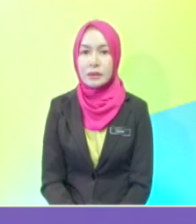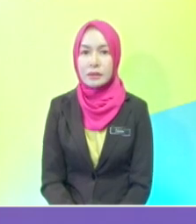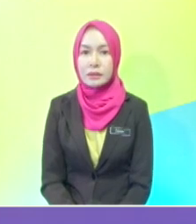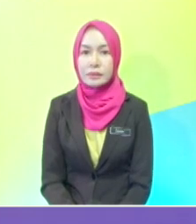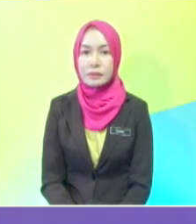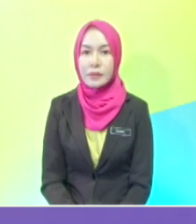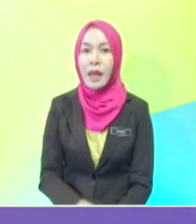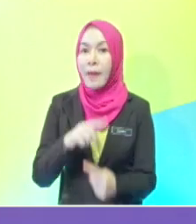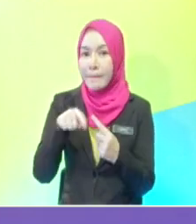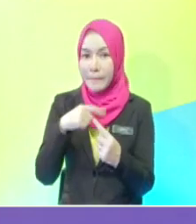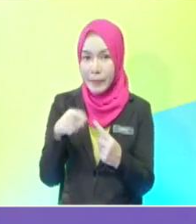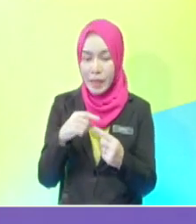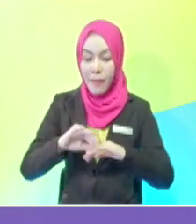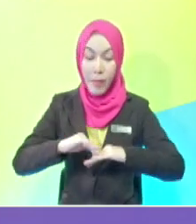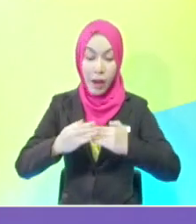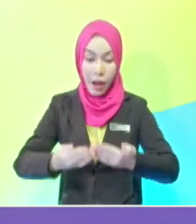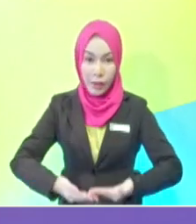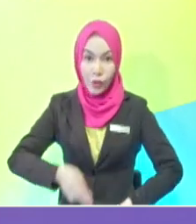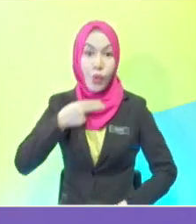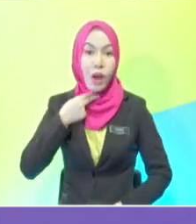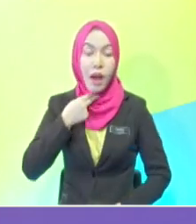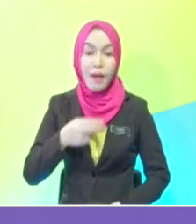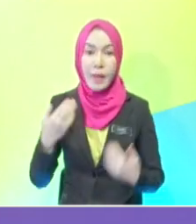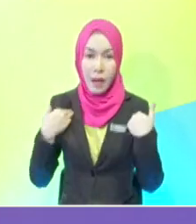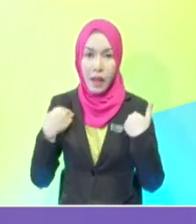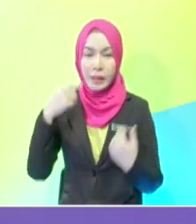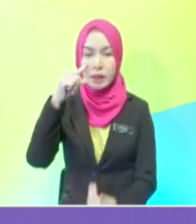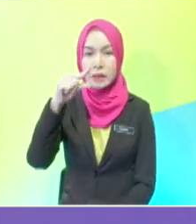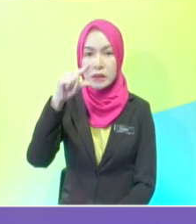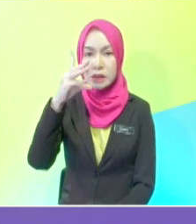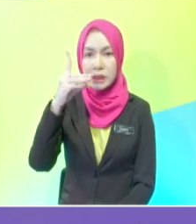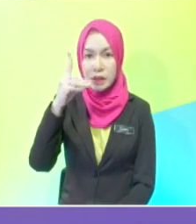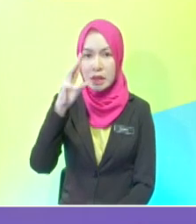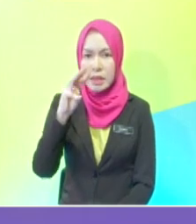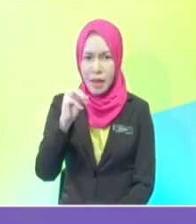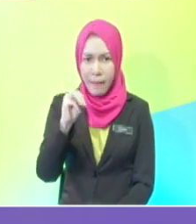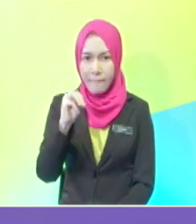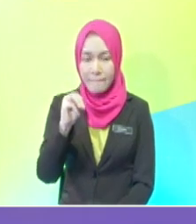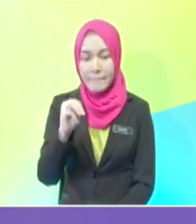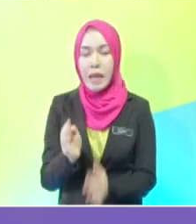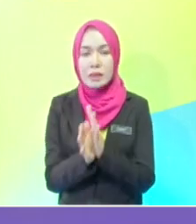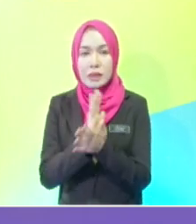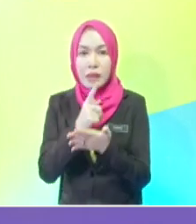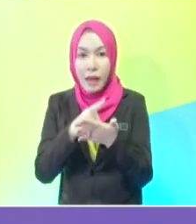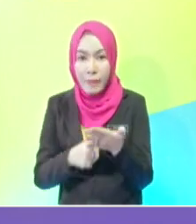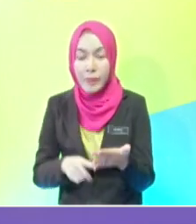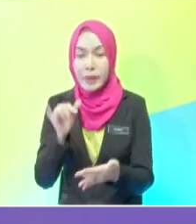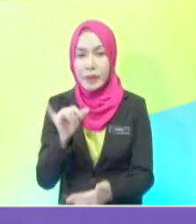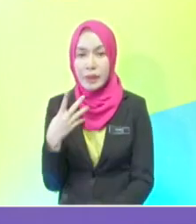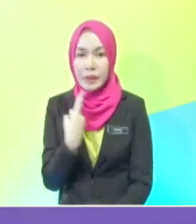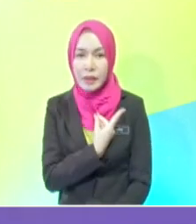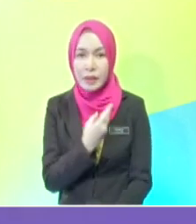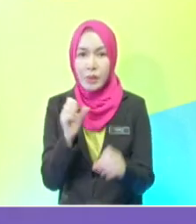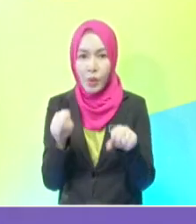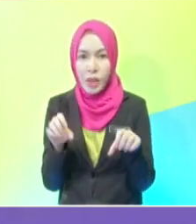mengandung tiba-tiba dia ada kencing manis oke dia ada eee cdm jadi ape yang kita boleh bawa apa yang eee bidang